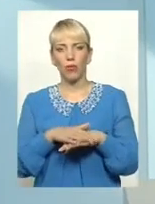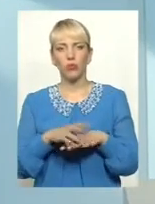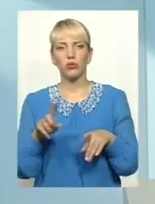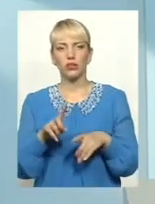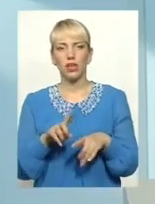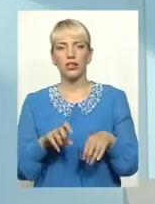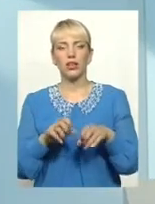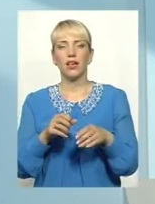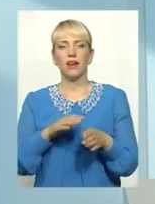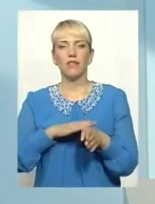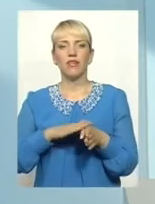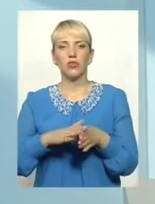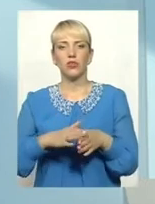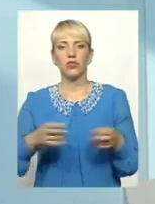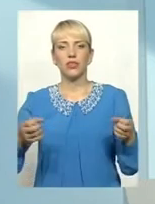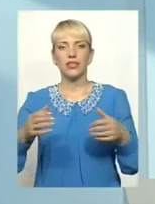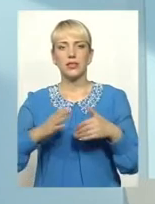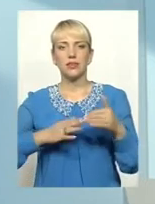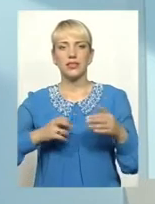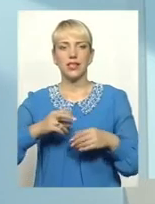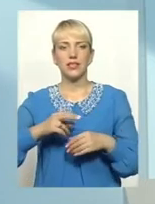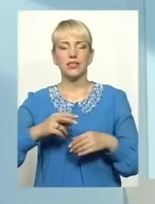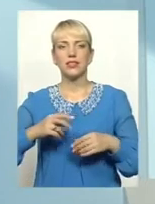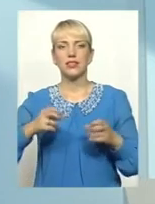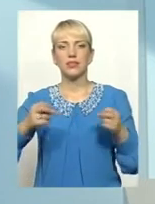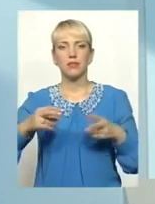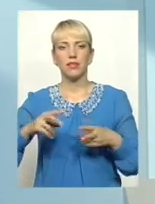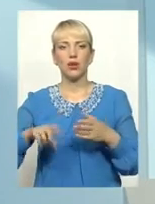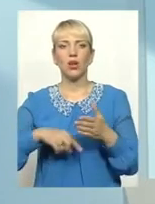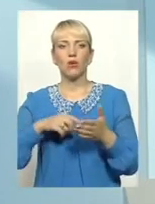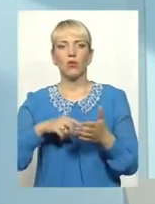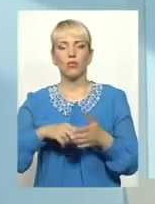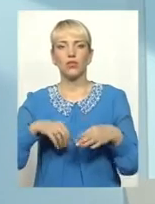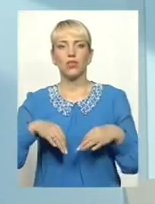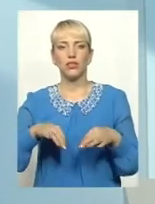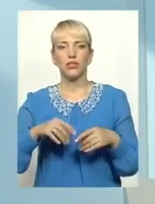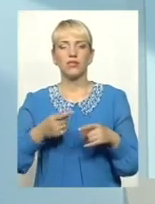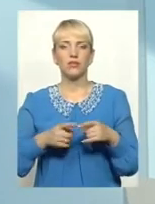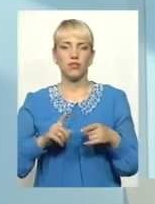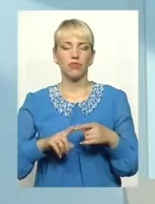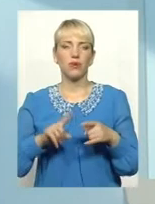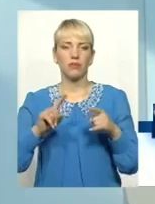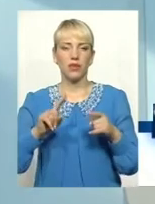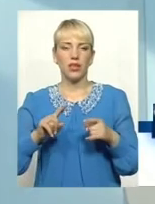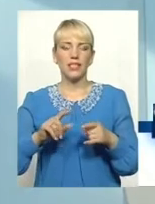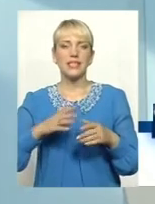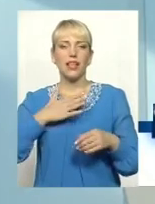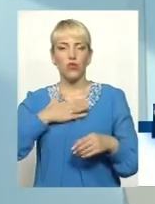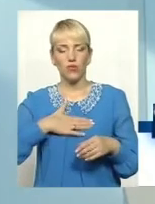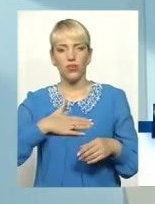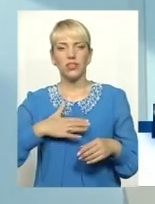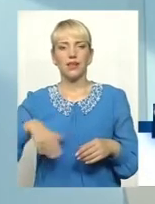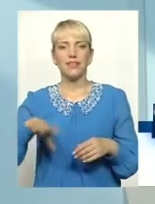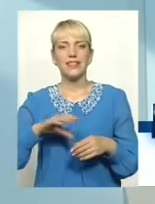спеціалісти спецкомунтранса, він повністю задовольняє ті вимоги і ті напрямки діяльності, які